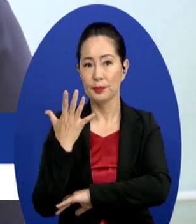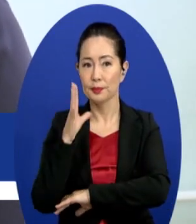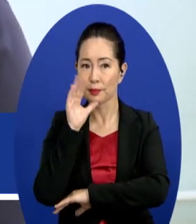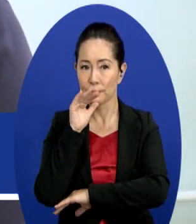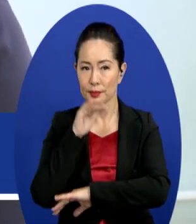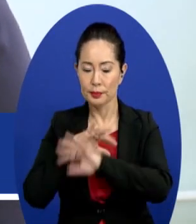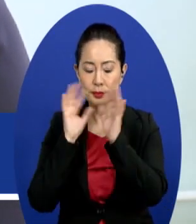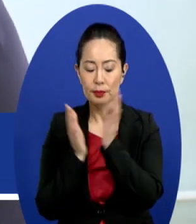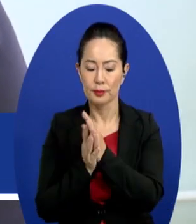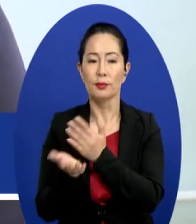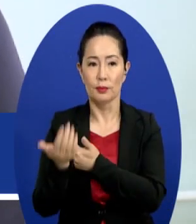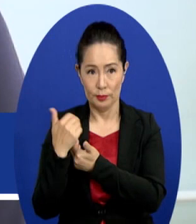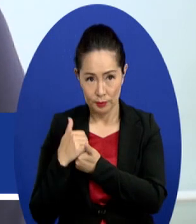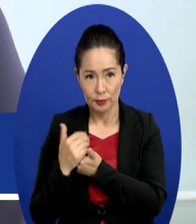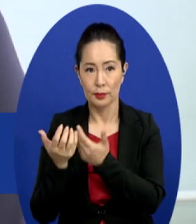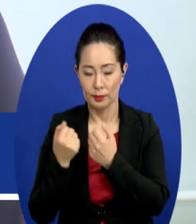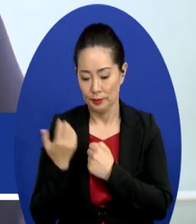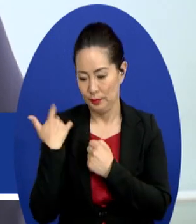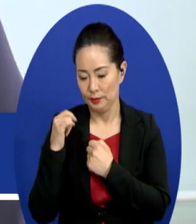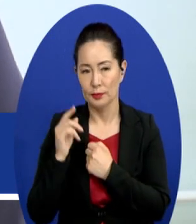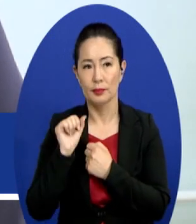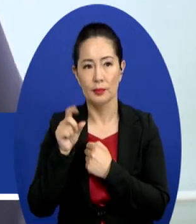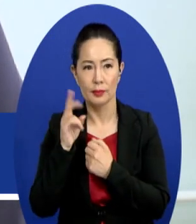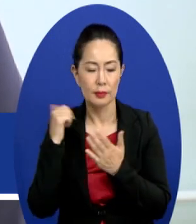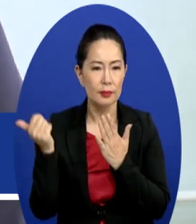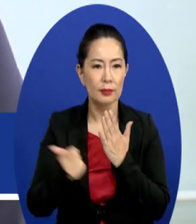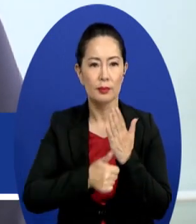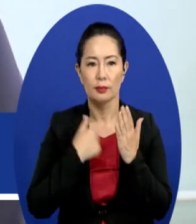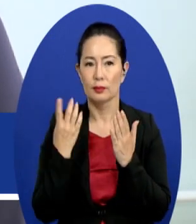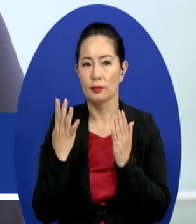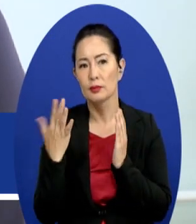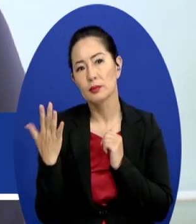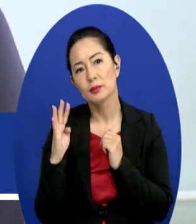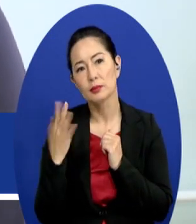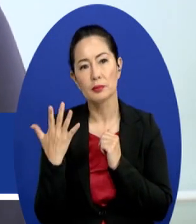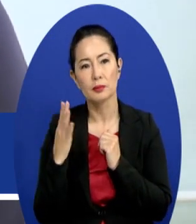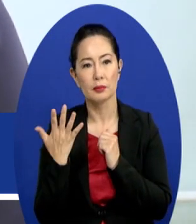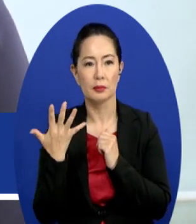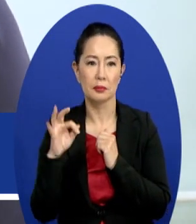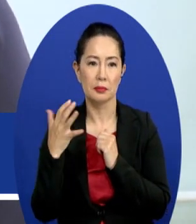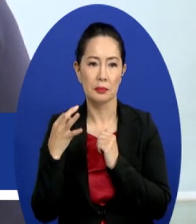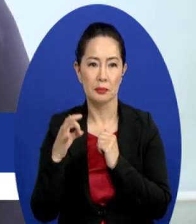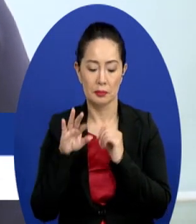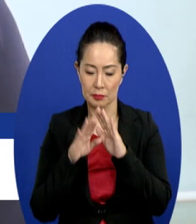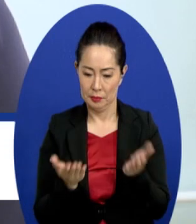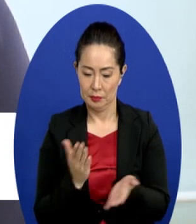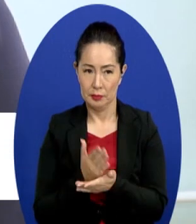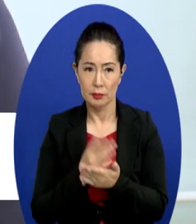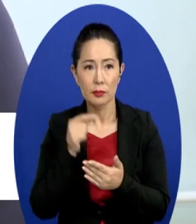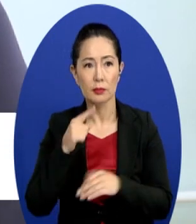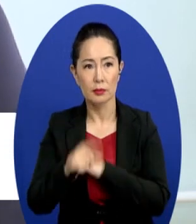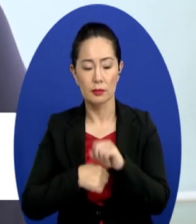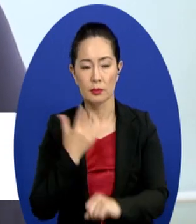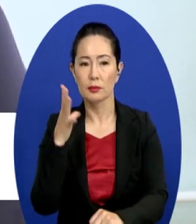хүүхдүүдэд 100% хамруулсан. Бид нар бол одоо ангид үргэлт бол дотлол 45-аас бараг 50. Гэтэл энэ жил би ингээд